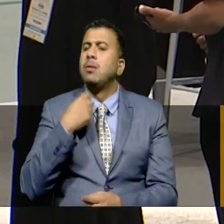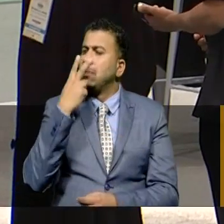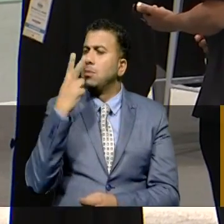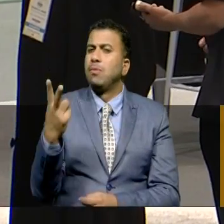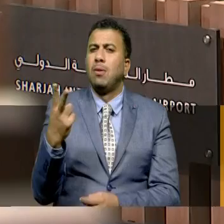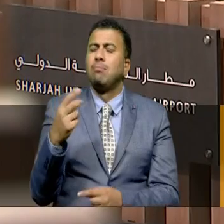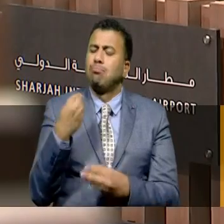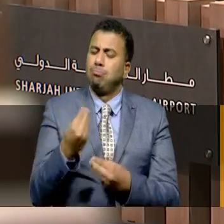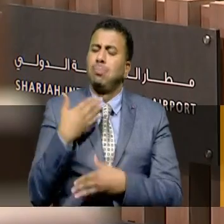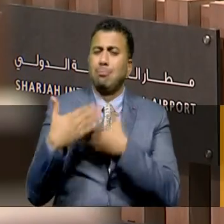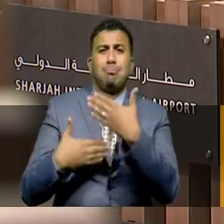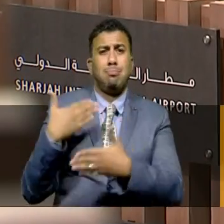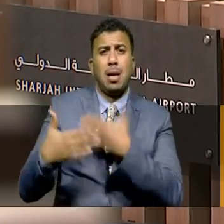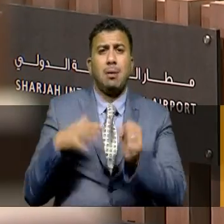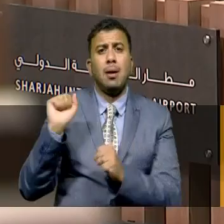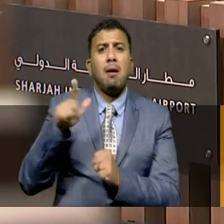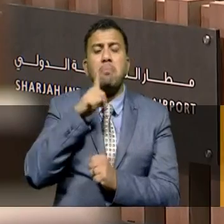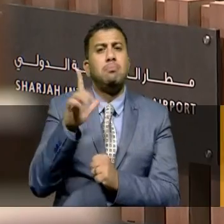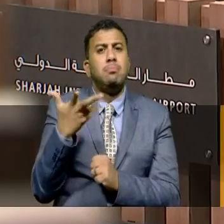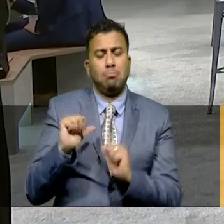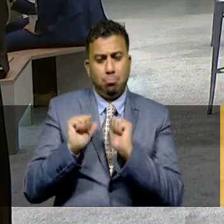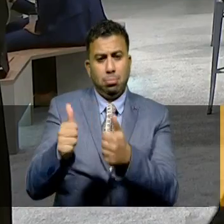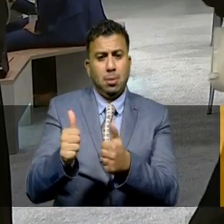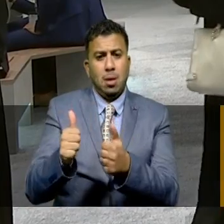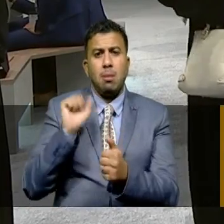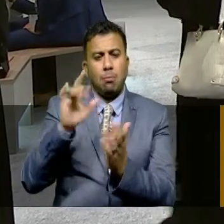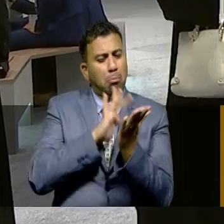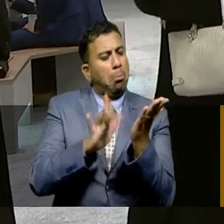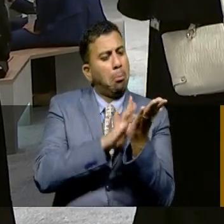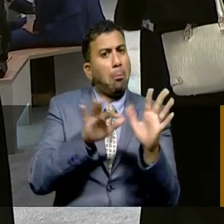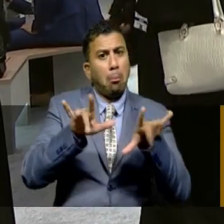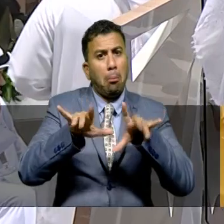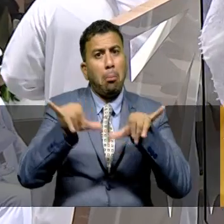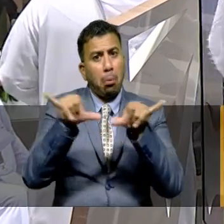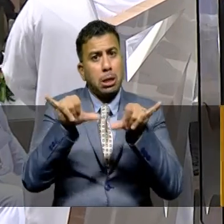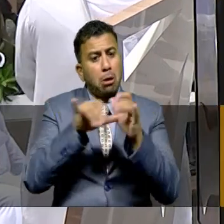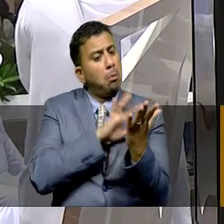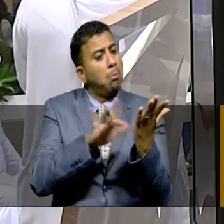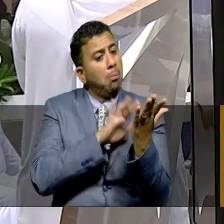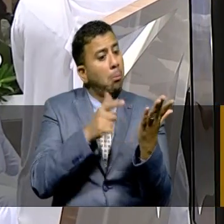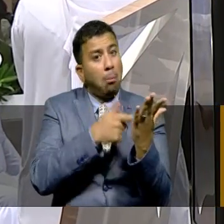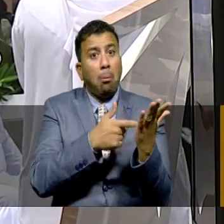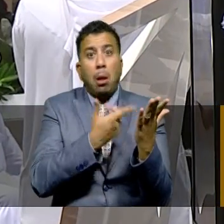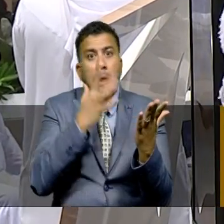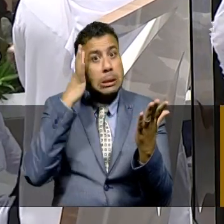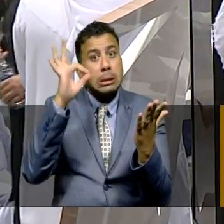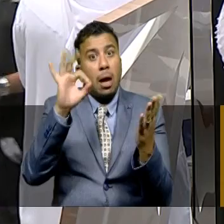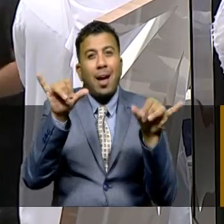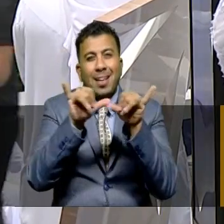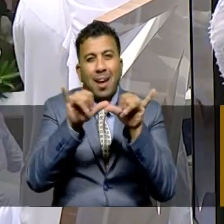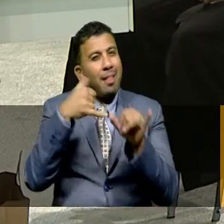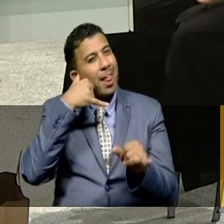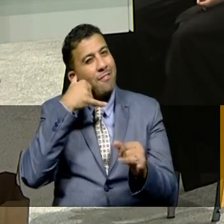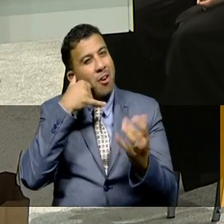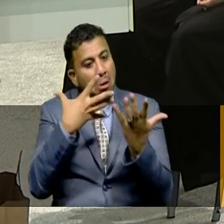المعرض تباعاً إطلاق الجهات المشاركة باقة من التطبيقات الإلكترونية والعديد من الخدمات الذكية التي